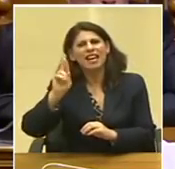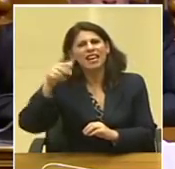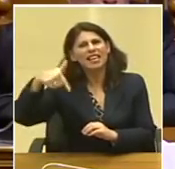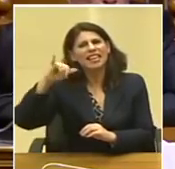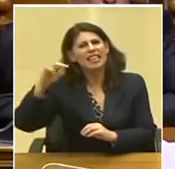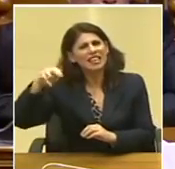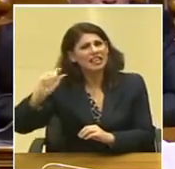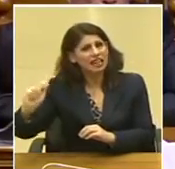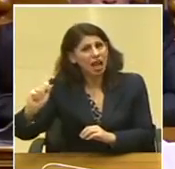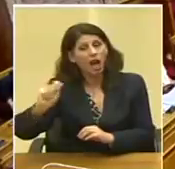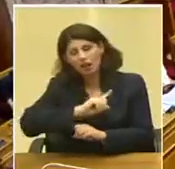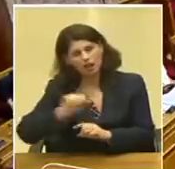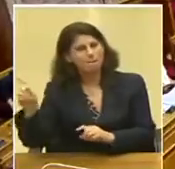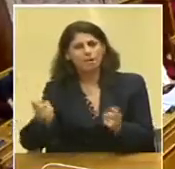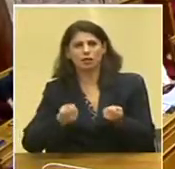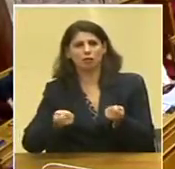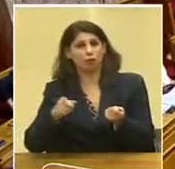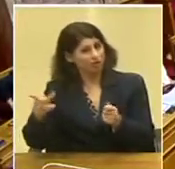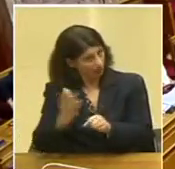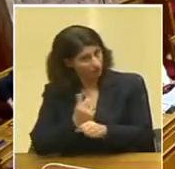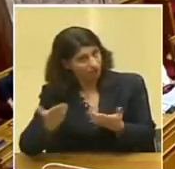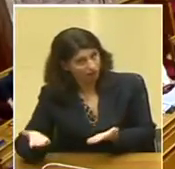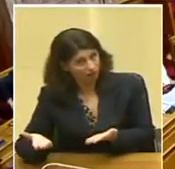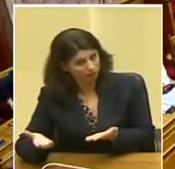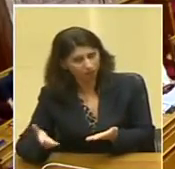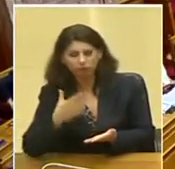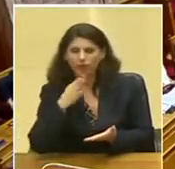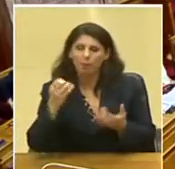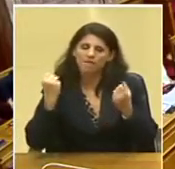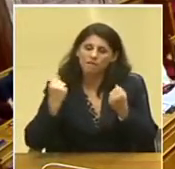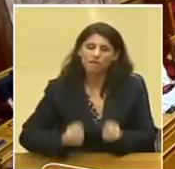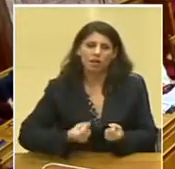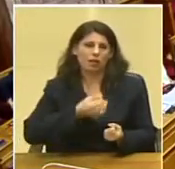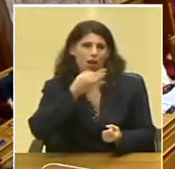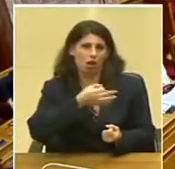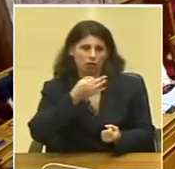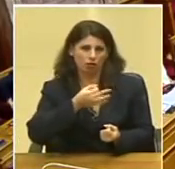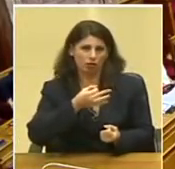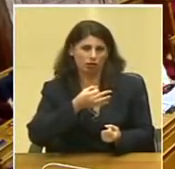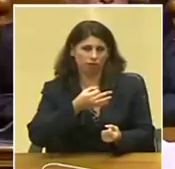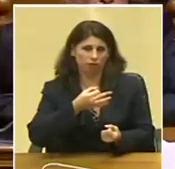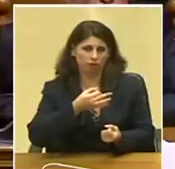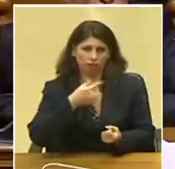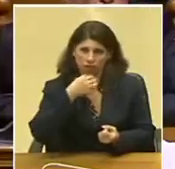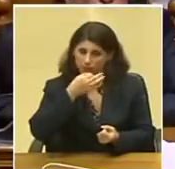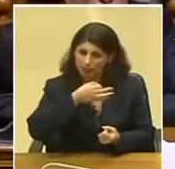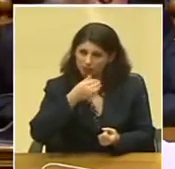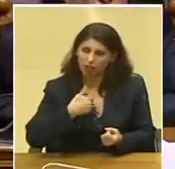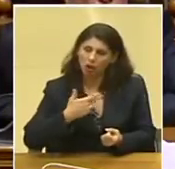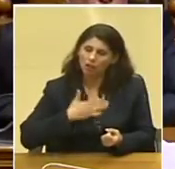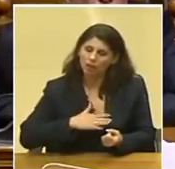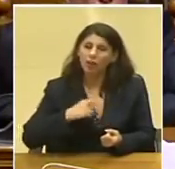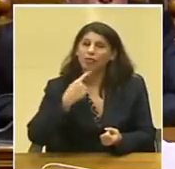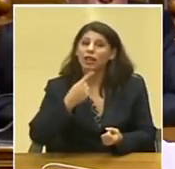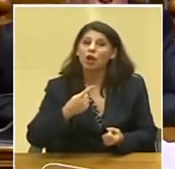Επειδή αναφερθήκατε με πολύ βαριά λόγια Εγώ θα ήθελα, επειδή δεν λέω λόγια